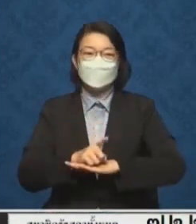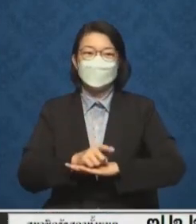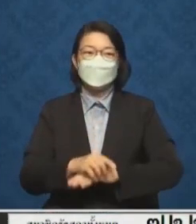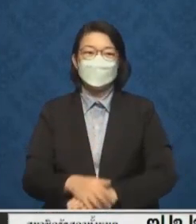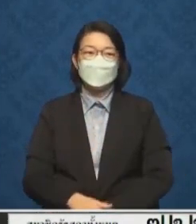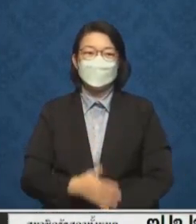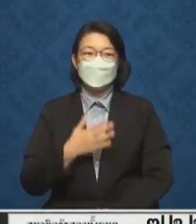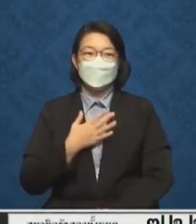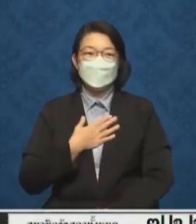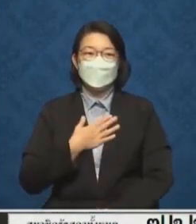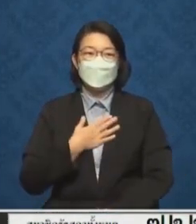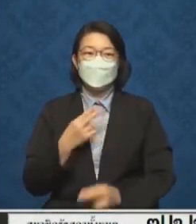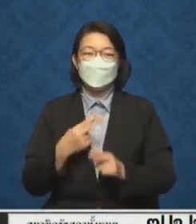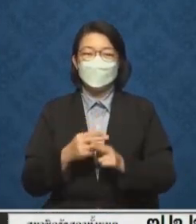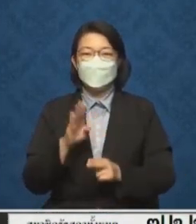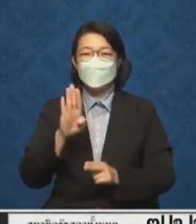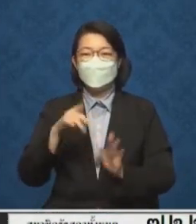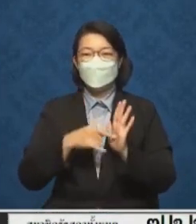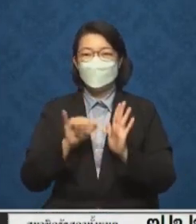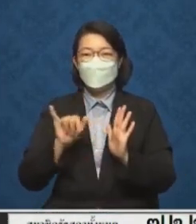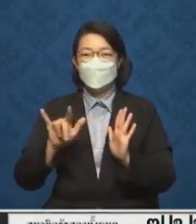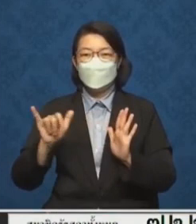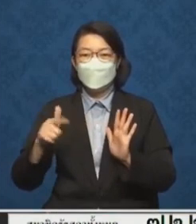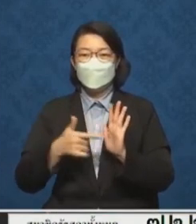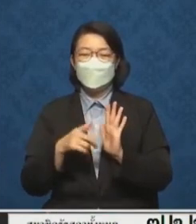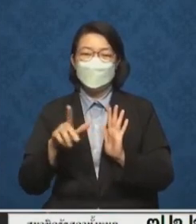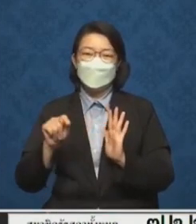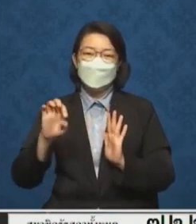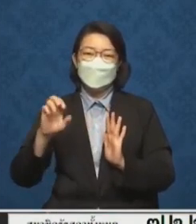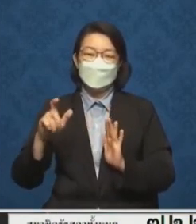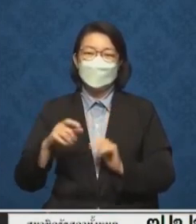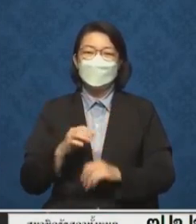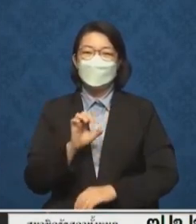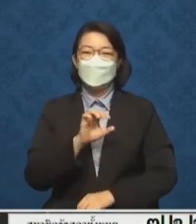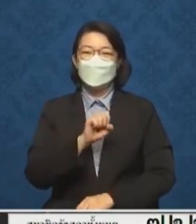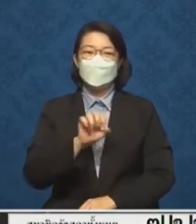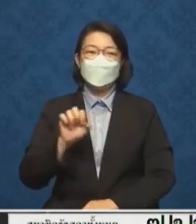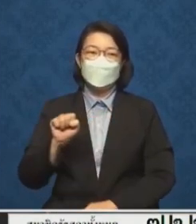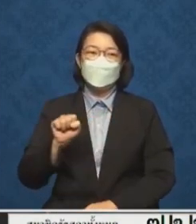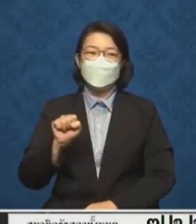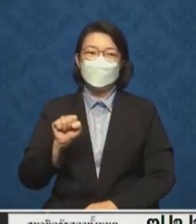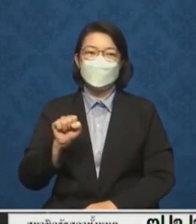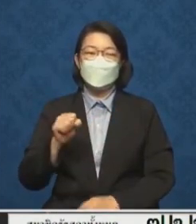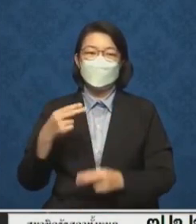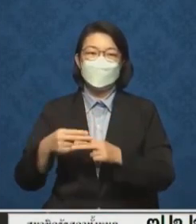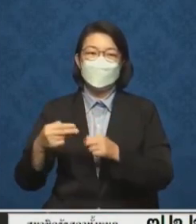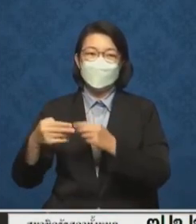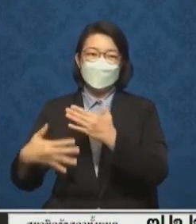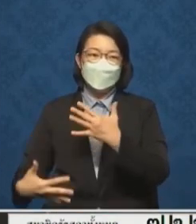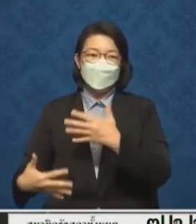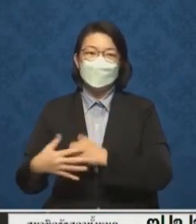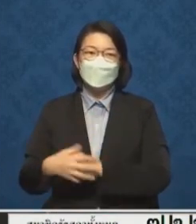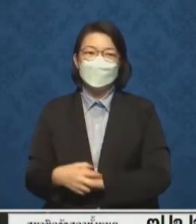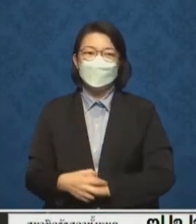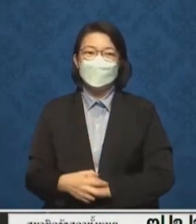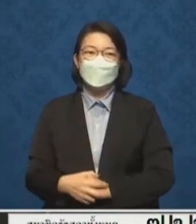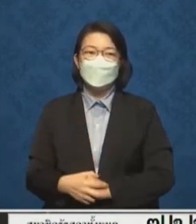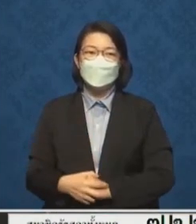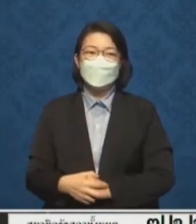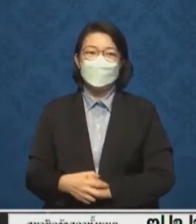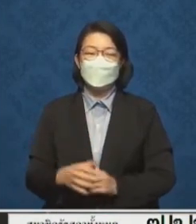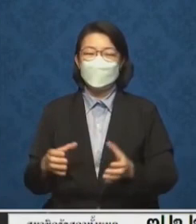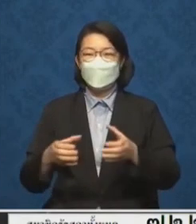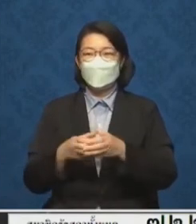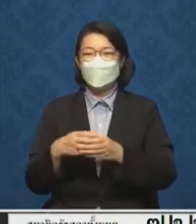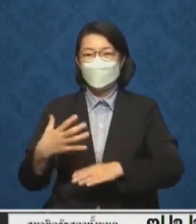กระผมบัญญัติบรรทัดฐานสมาชิกสภาผู้แทนราษฎรแบบบัญชีรายชื่อพรรคประชา